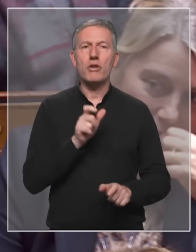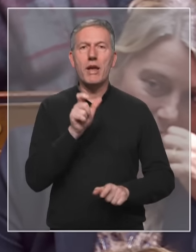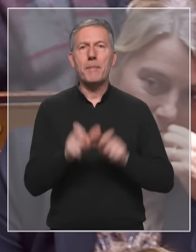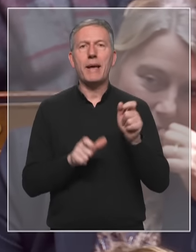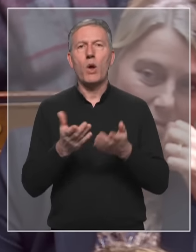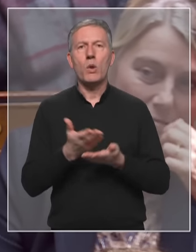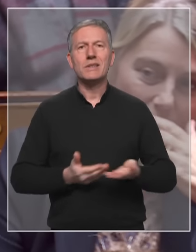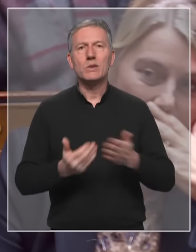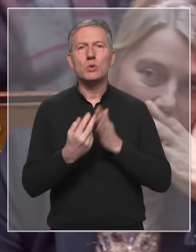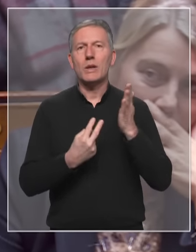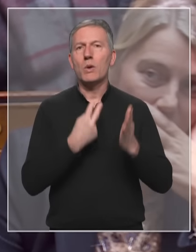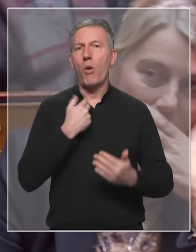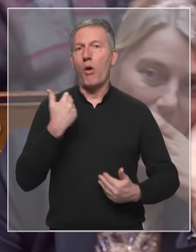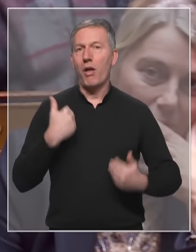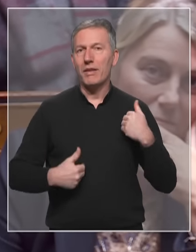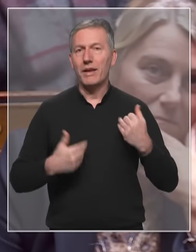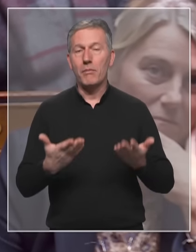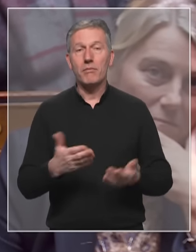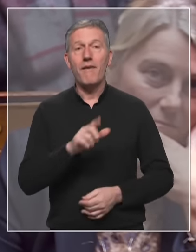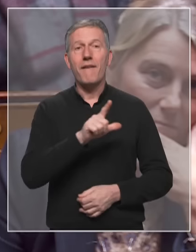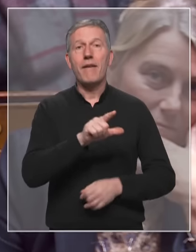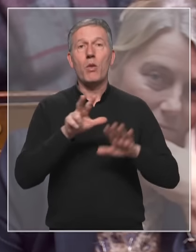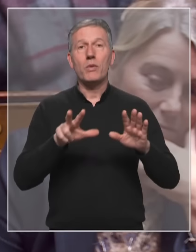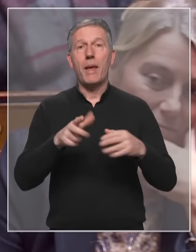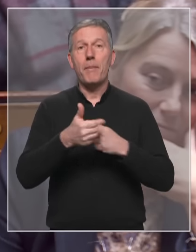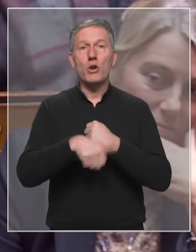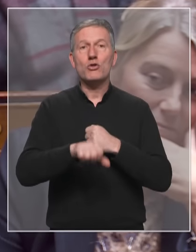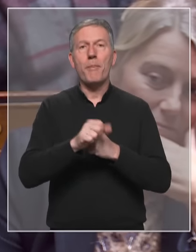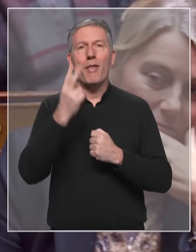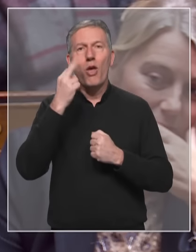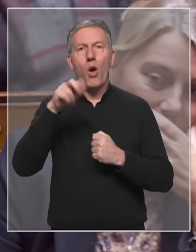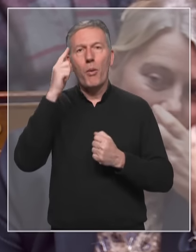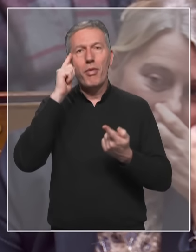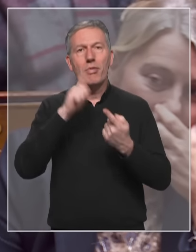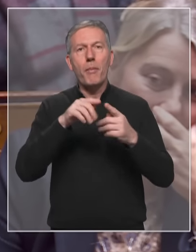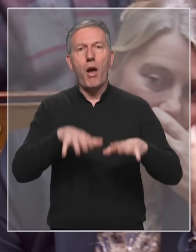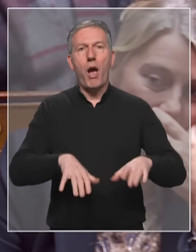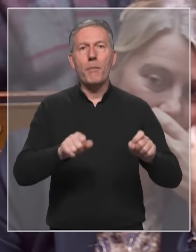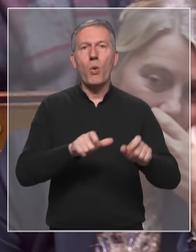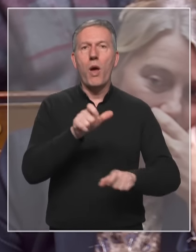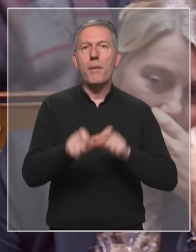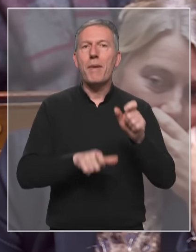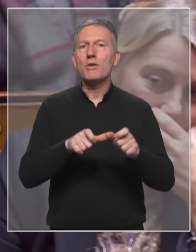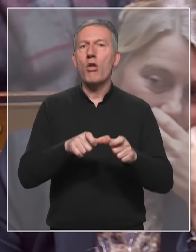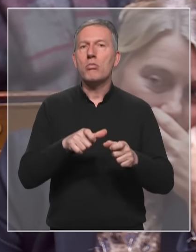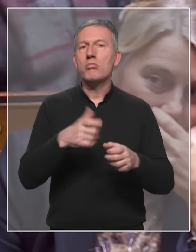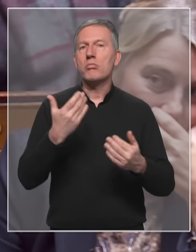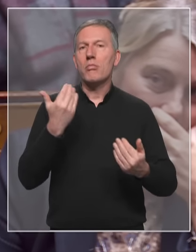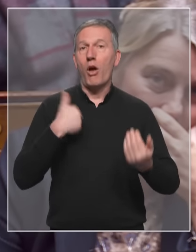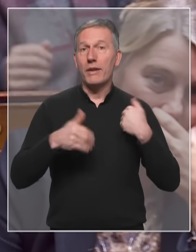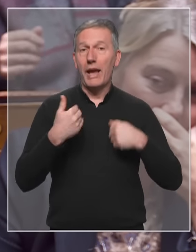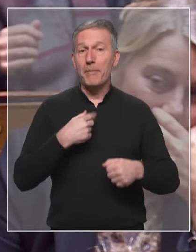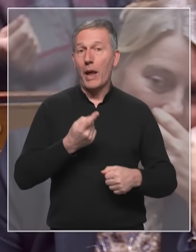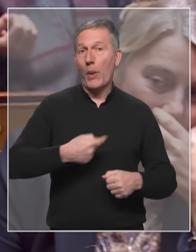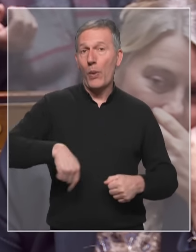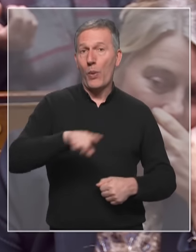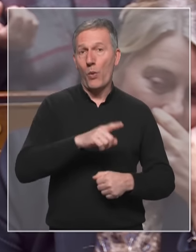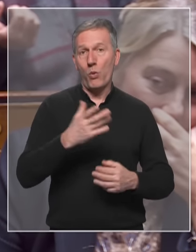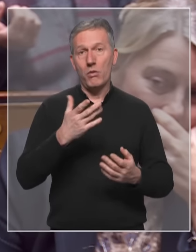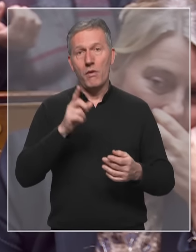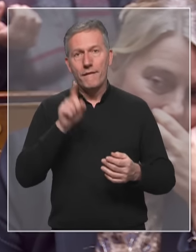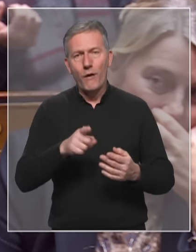handicap. En cette 28e semaine européenne pour l'emploi des personnes handicapées, nous sommes toutes et tous invités